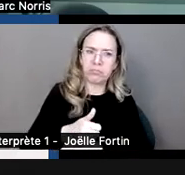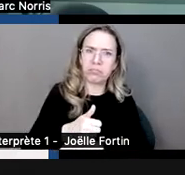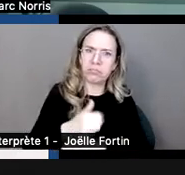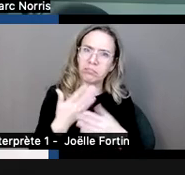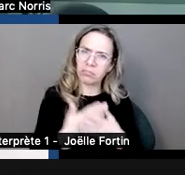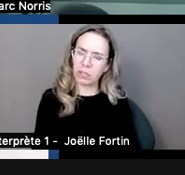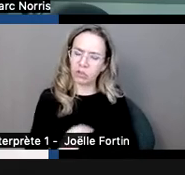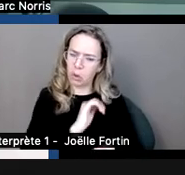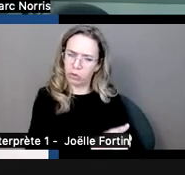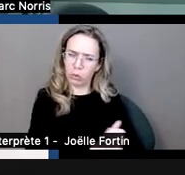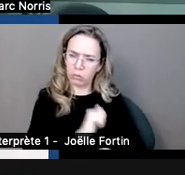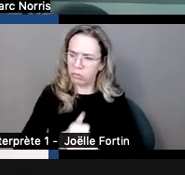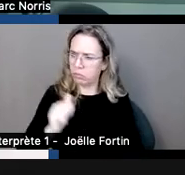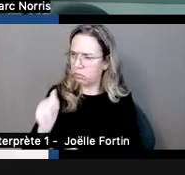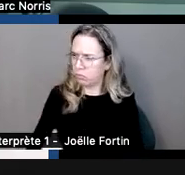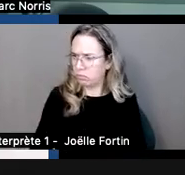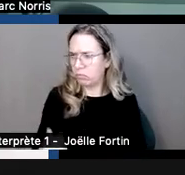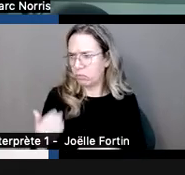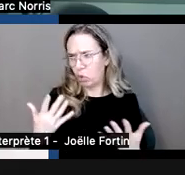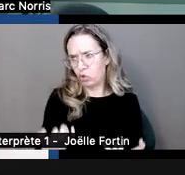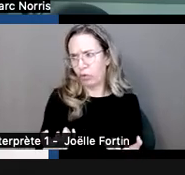pour essayer de